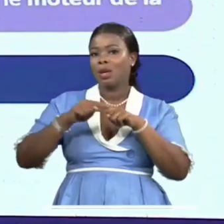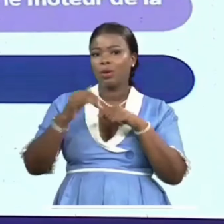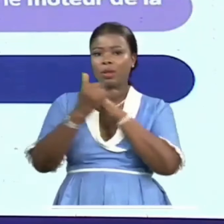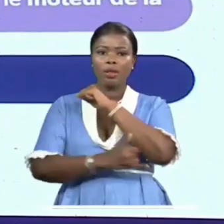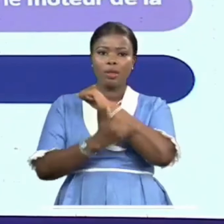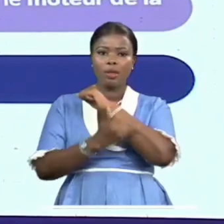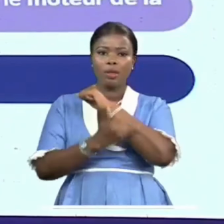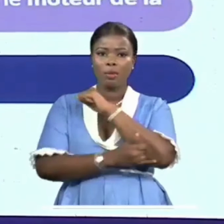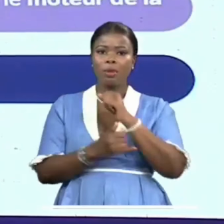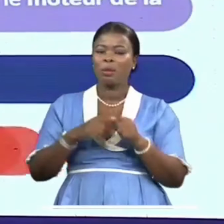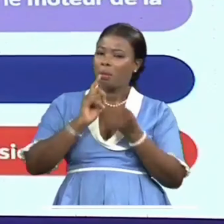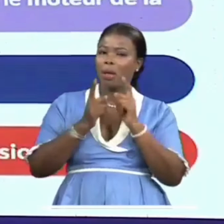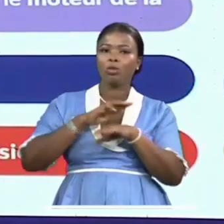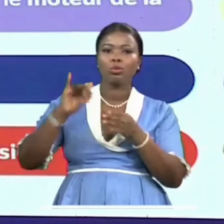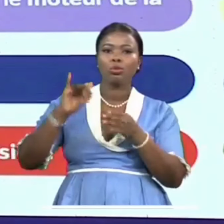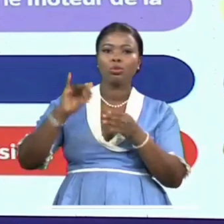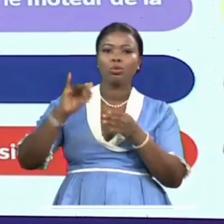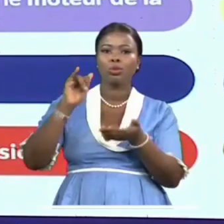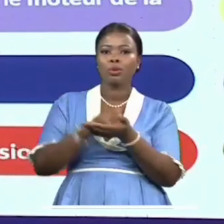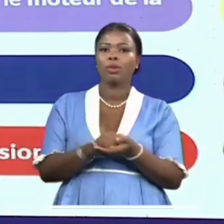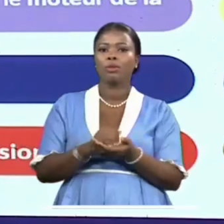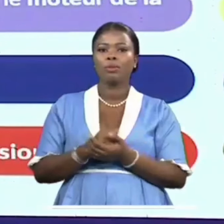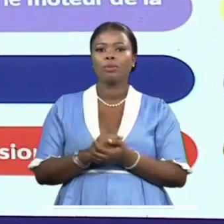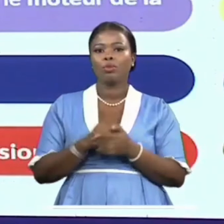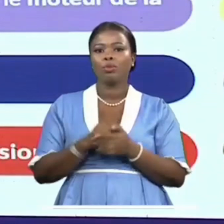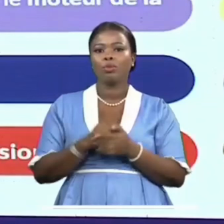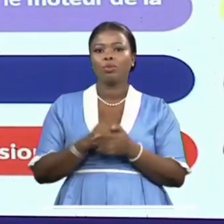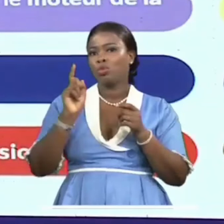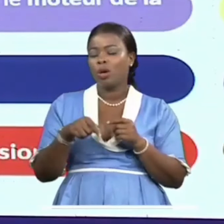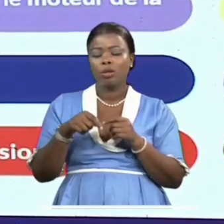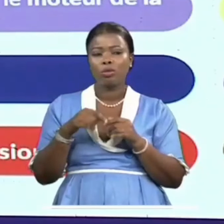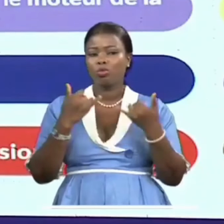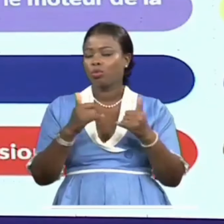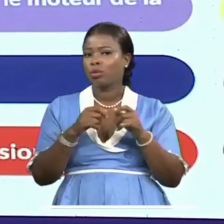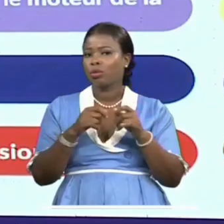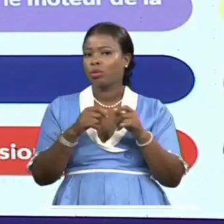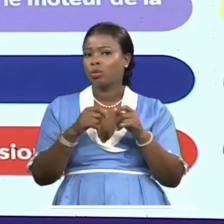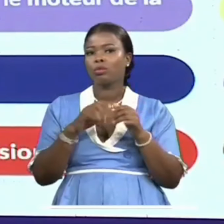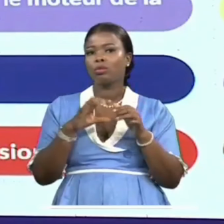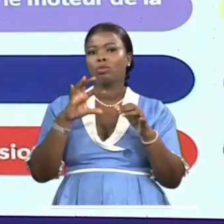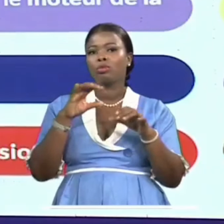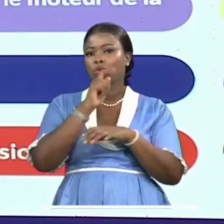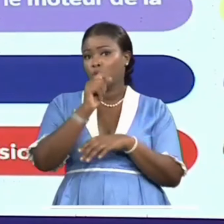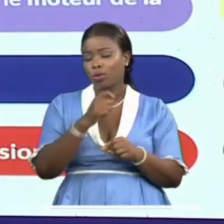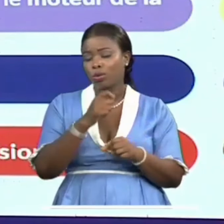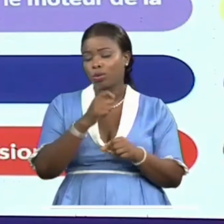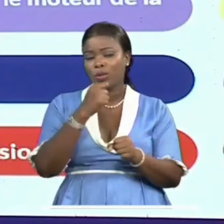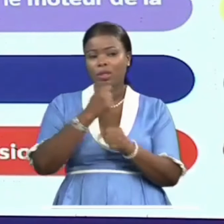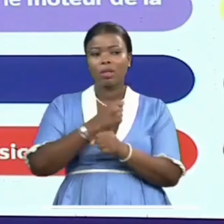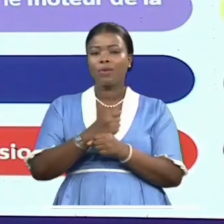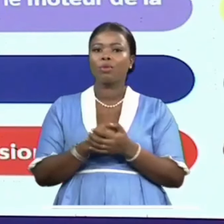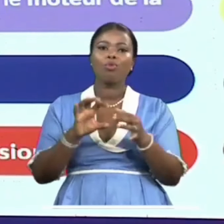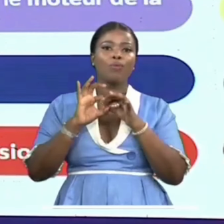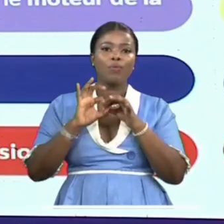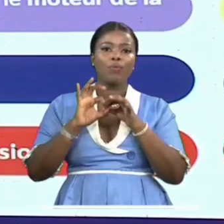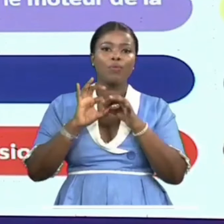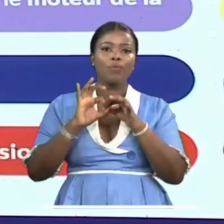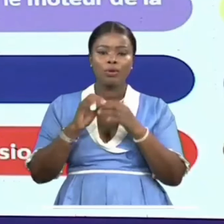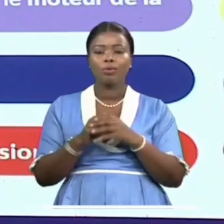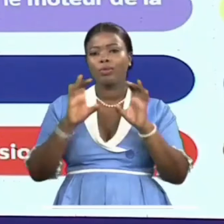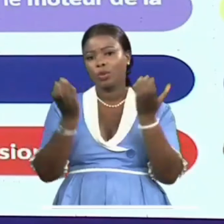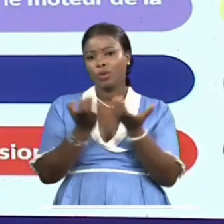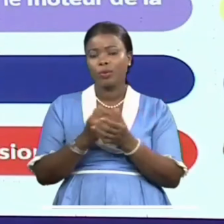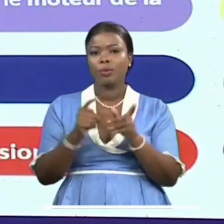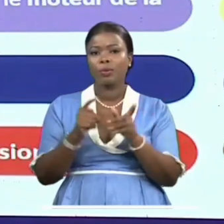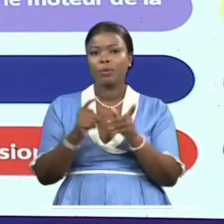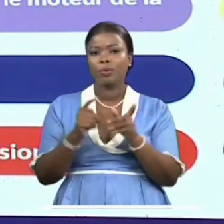ça l'administration publique doit jouer son rôle pour vraiment gagner le Paris vraiment la confiance mais également les collectivités territoriales doivent